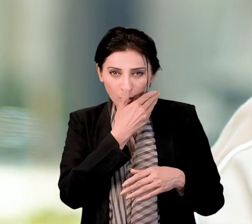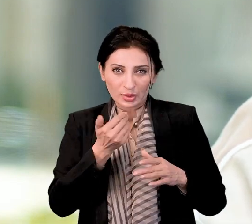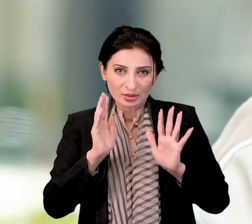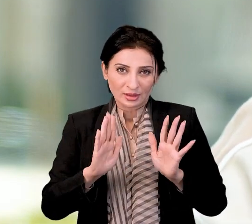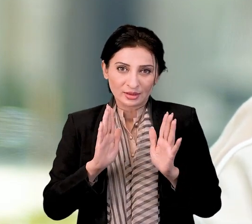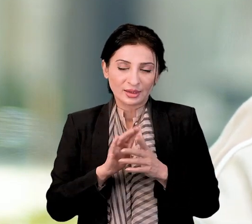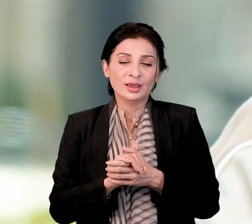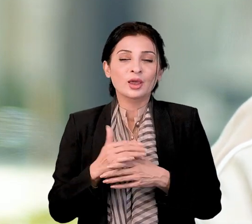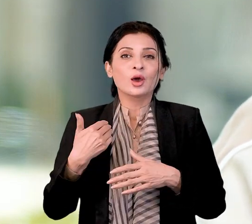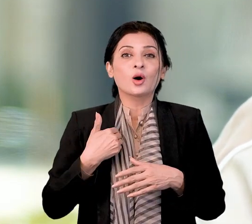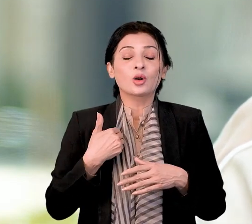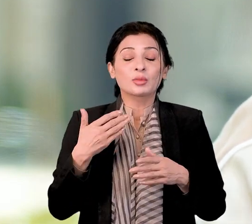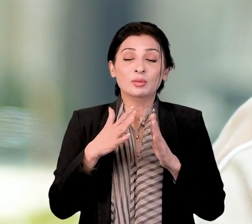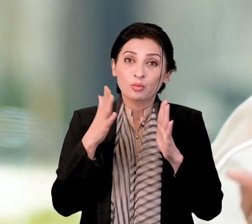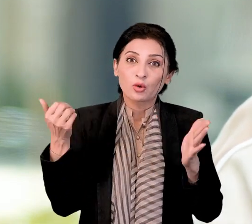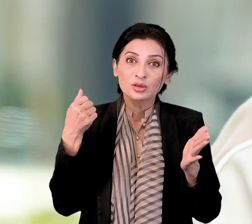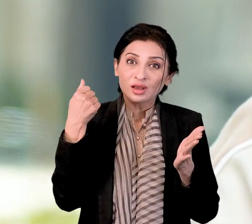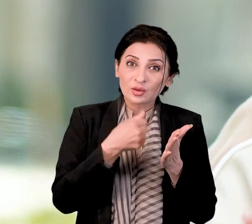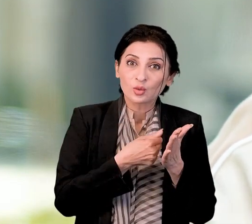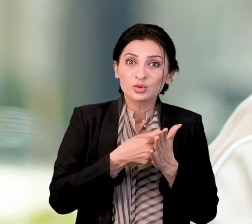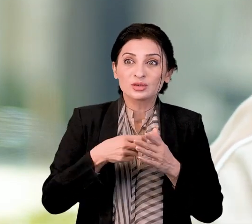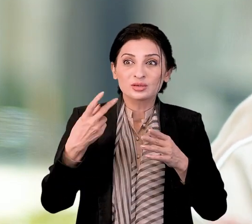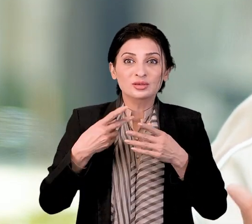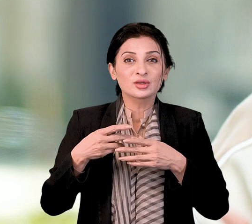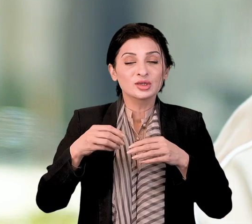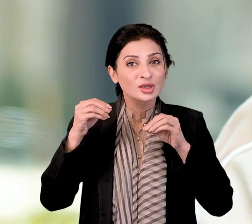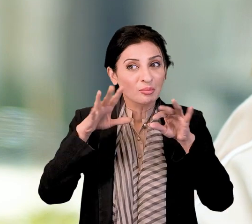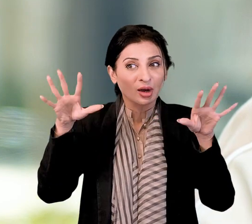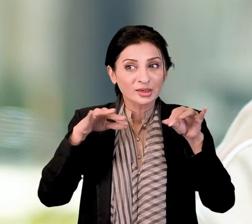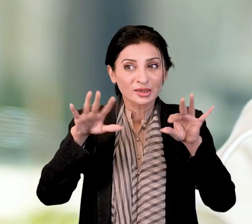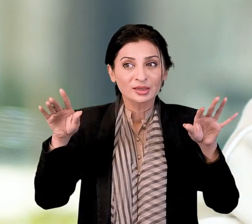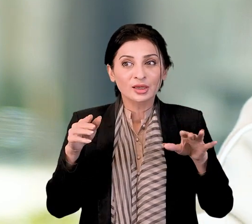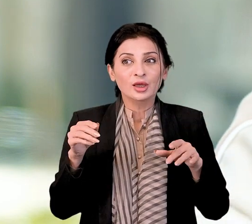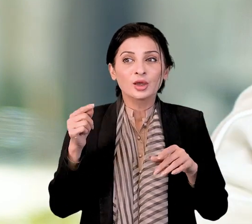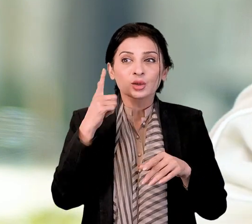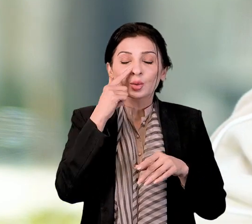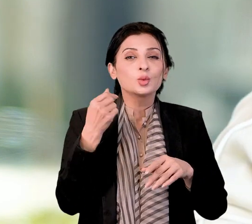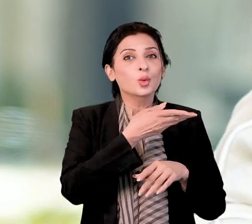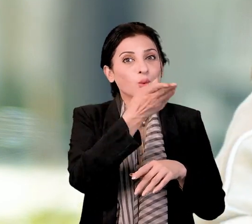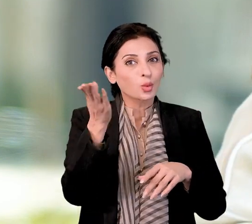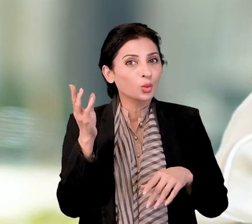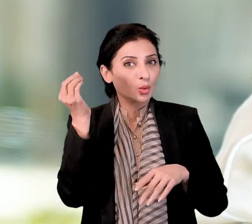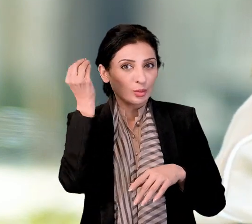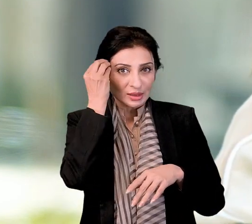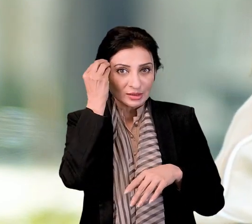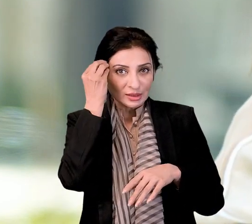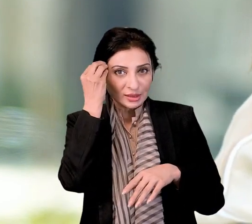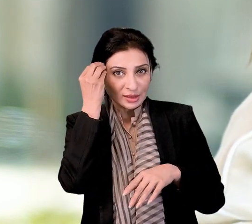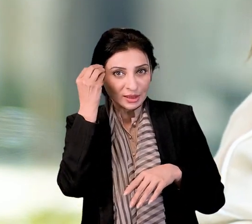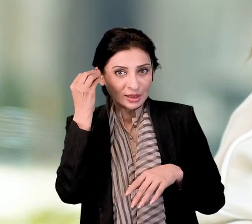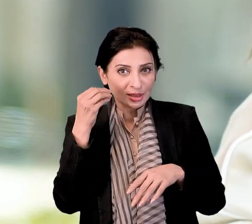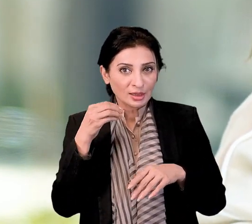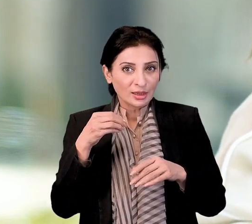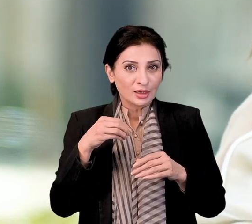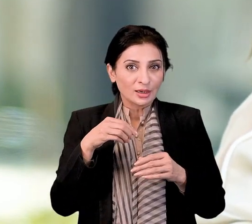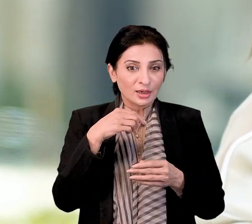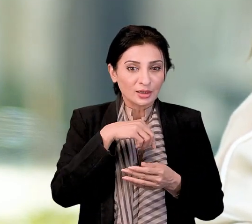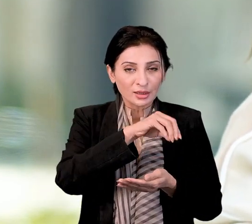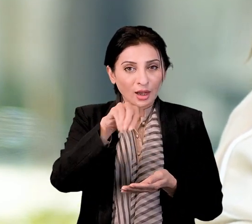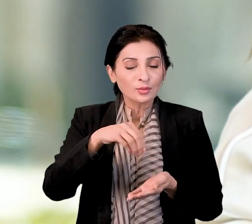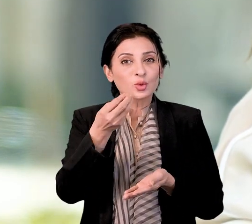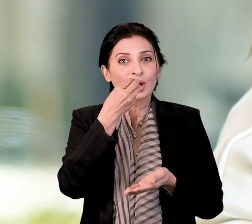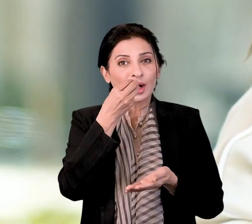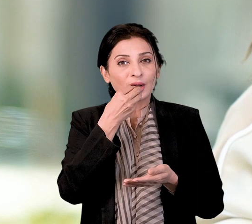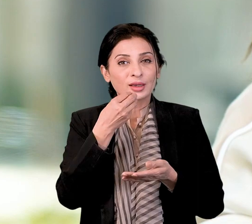मार्केटिंग टू मेक श्योर पीपल नो कि आप जो खा रहे हैं इट्स एक्सट्रीमली एक्सक्विजिट, एंड इसके